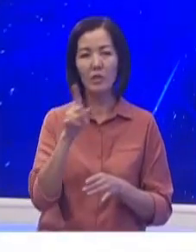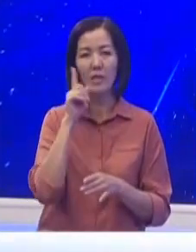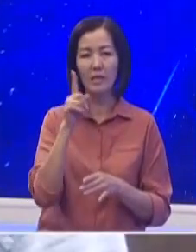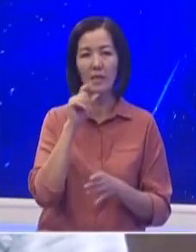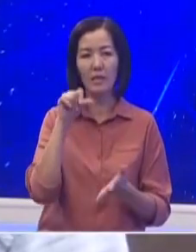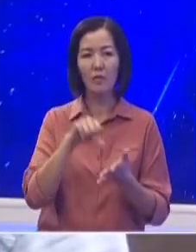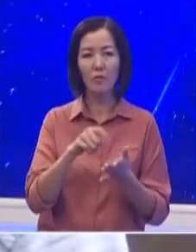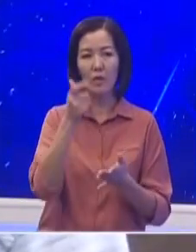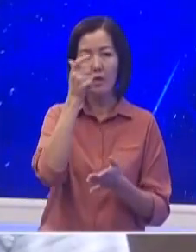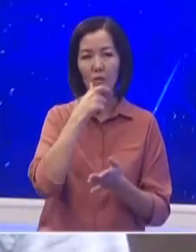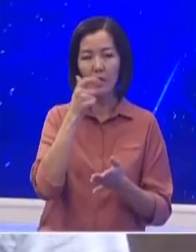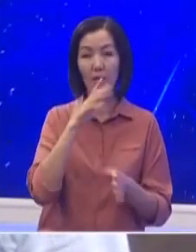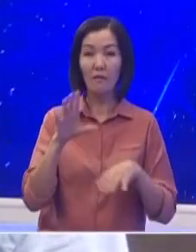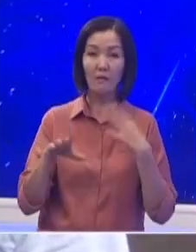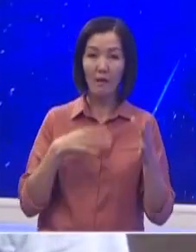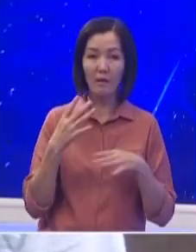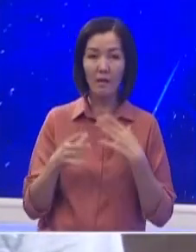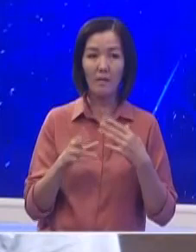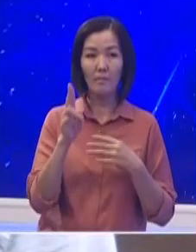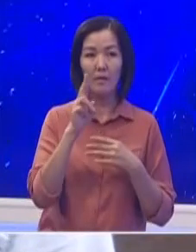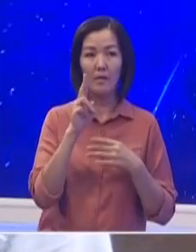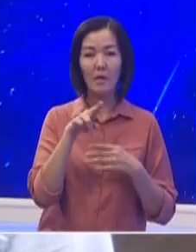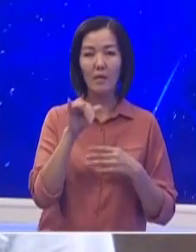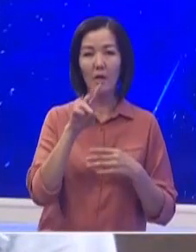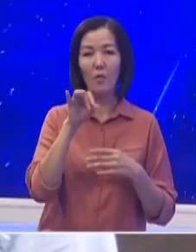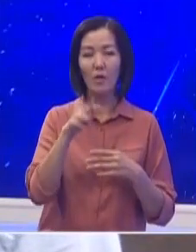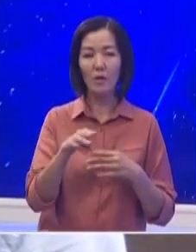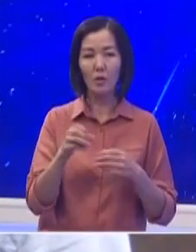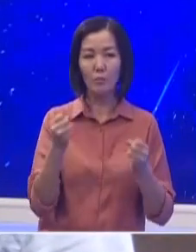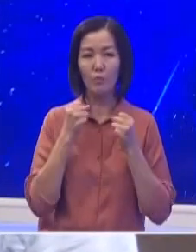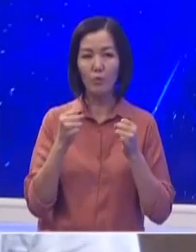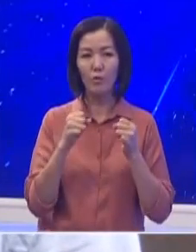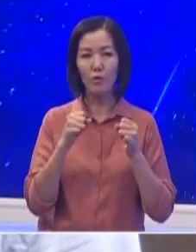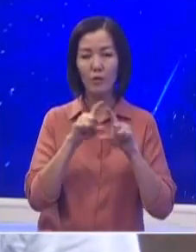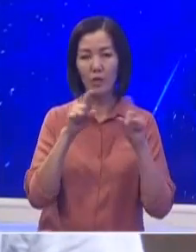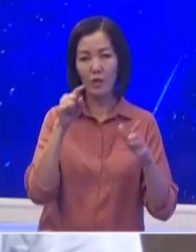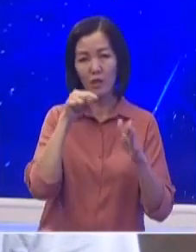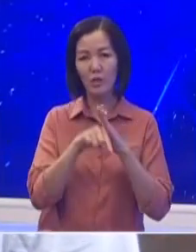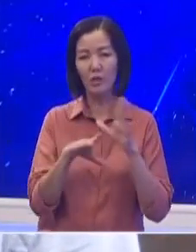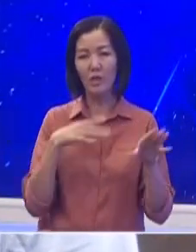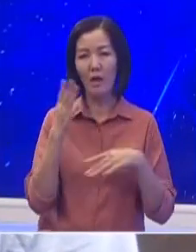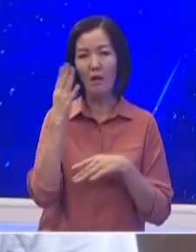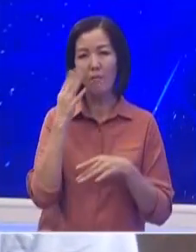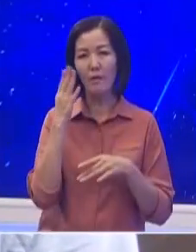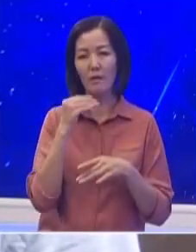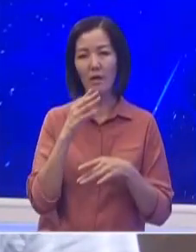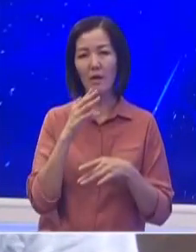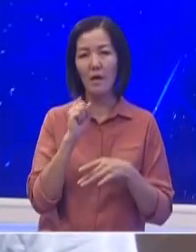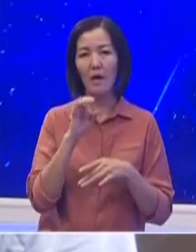күресемін. Жаркентте болғанда Жаркентте дайындаламын. Дәулет Жаркент спорт жағы несінде кешенде дайындаламын. Алматыда болғанда Алматы